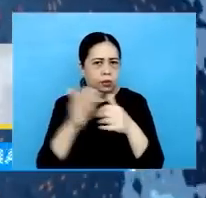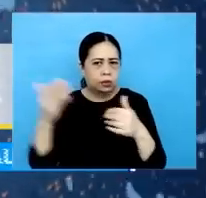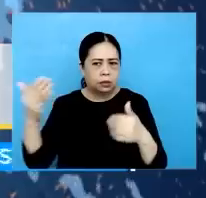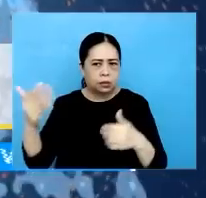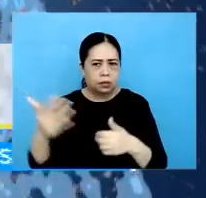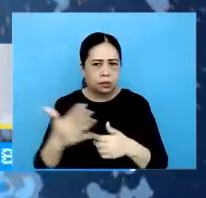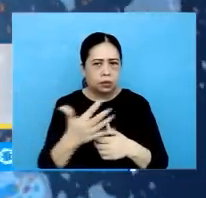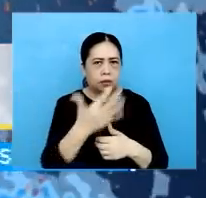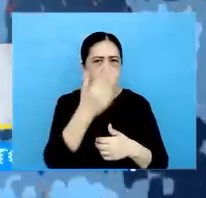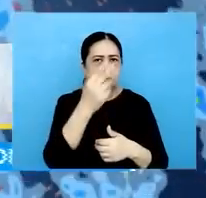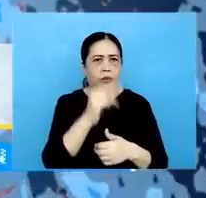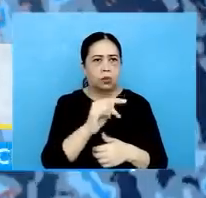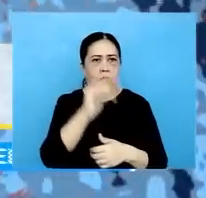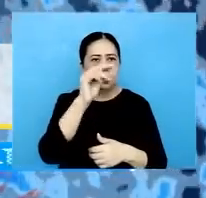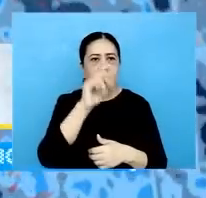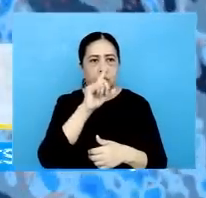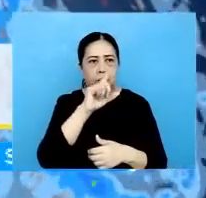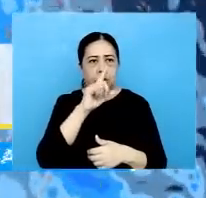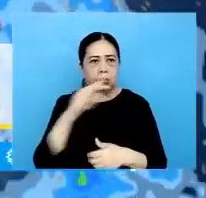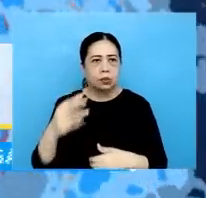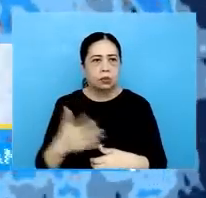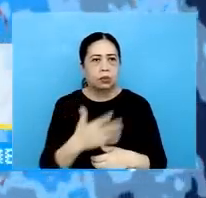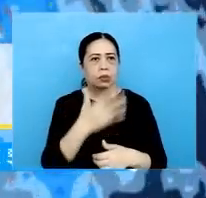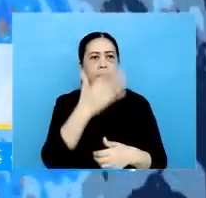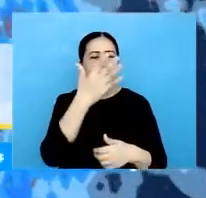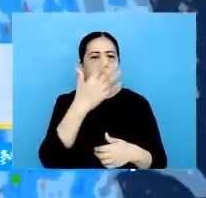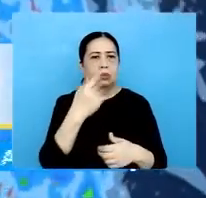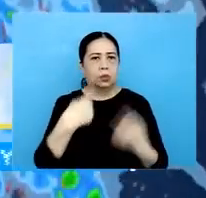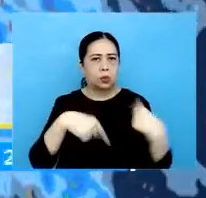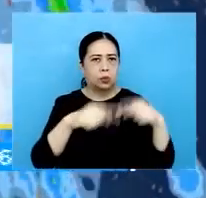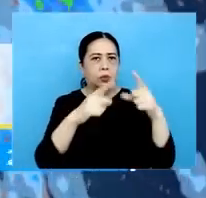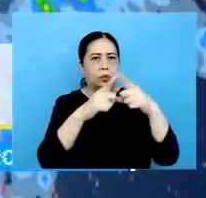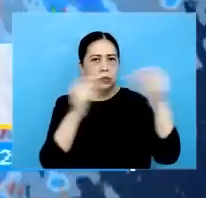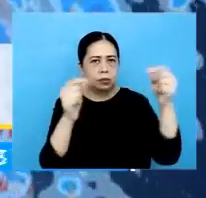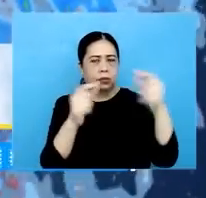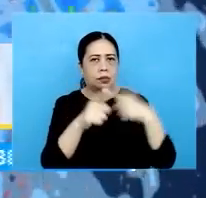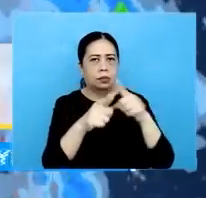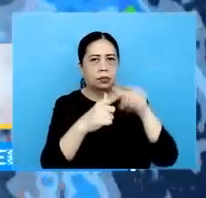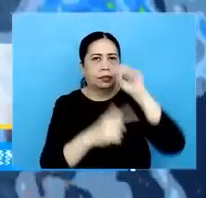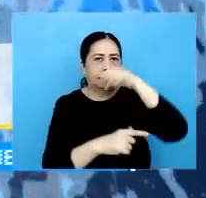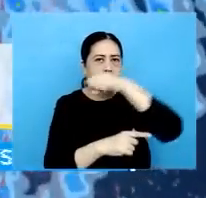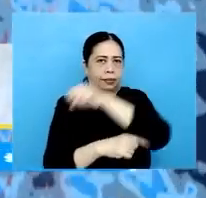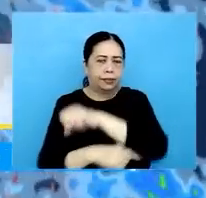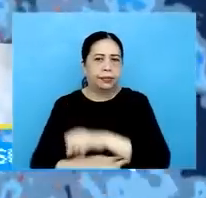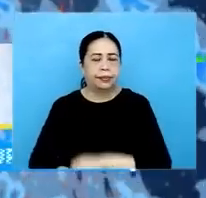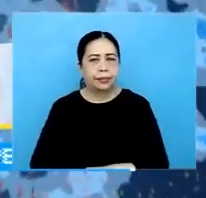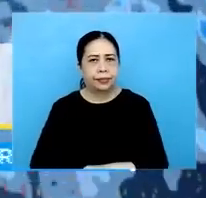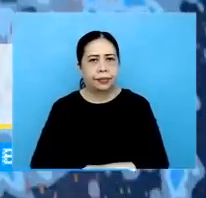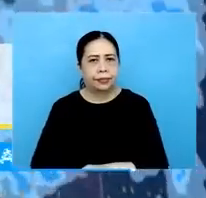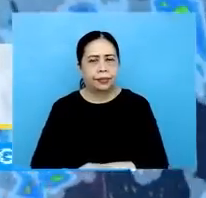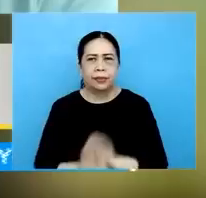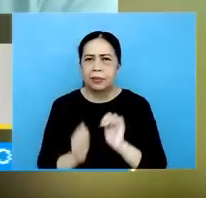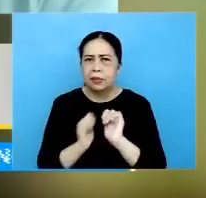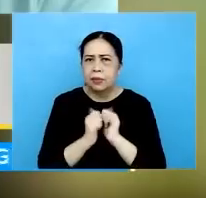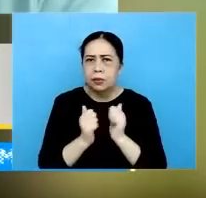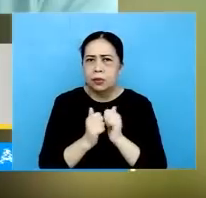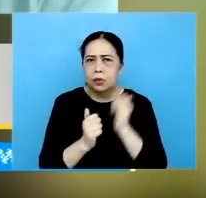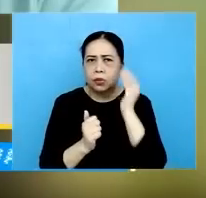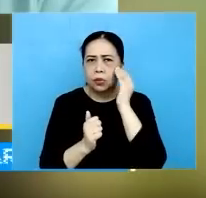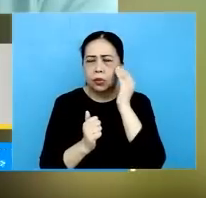sa Northern Luzon and nag-recurve papaloy sa ating bansa towards Japan and Taiwan area. Pero Dan, Paano ba natin